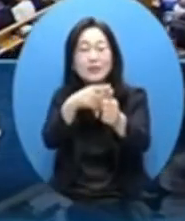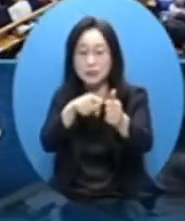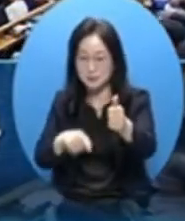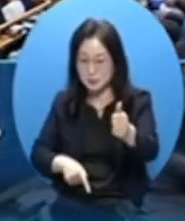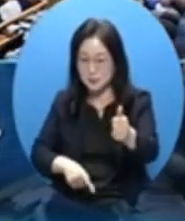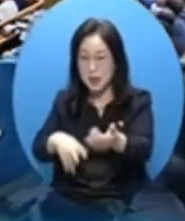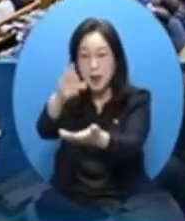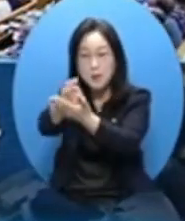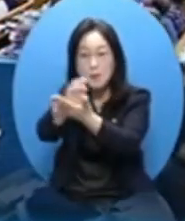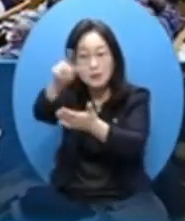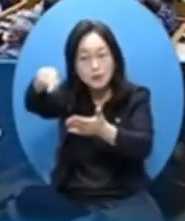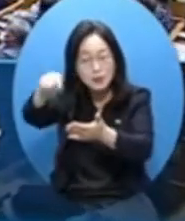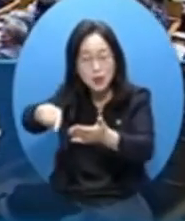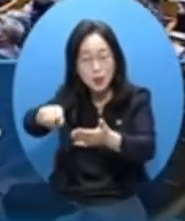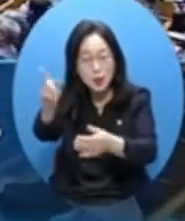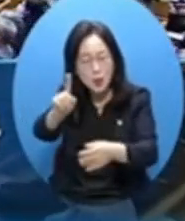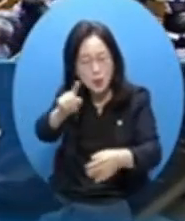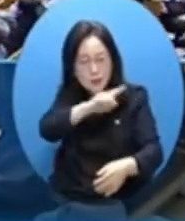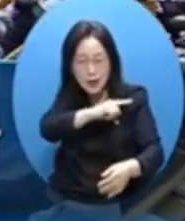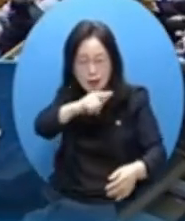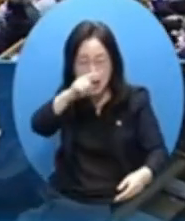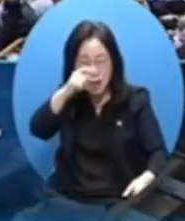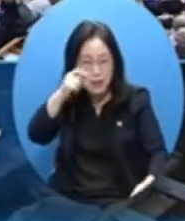어느 계명이 크니까